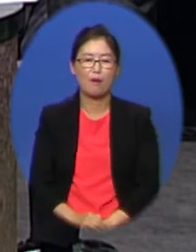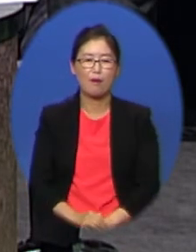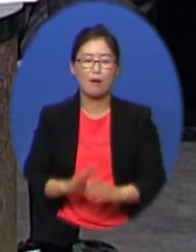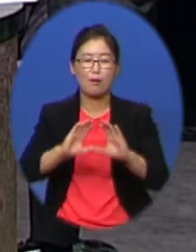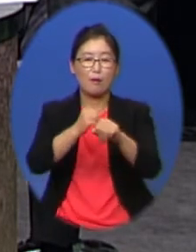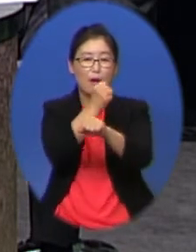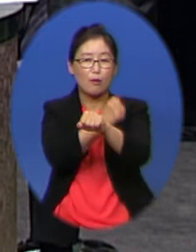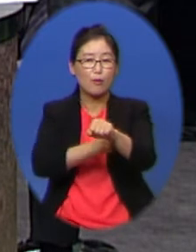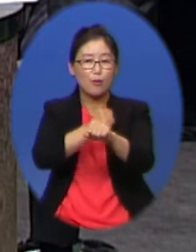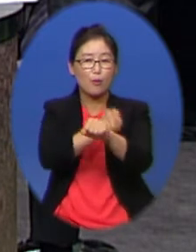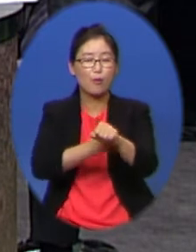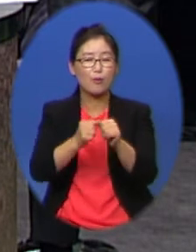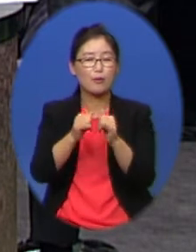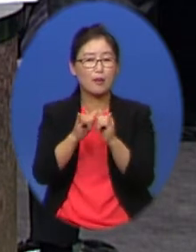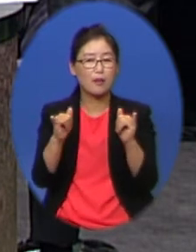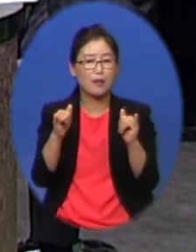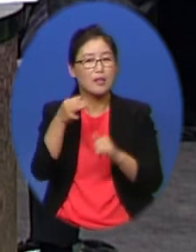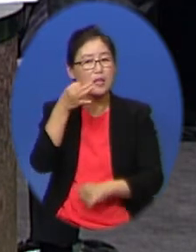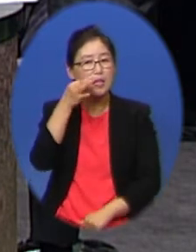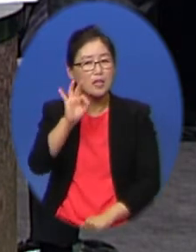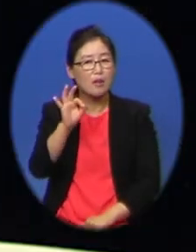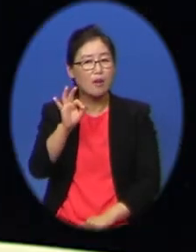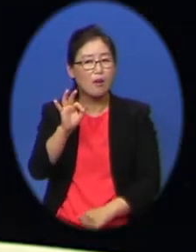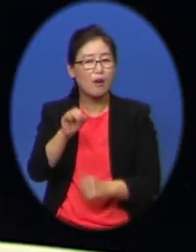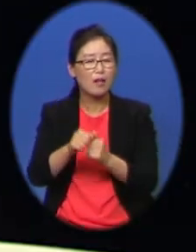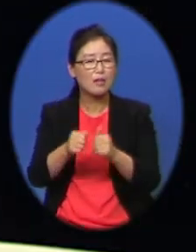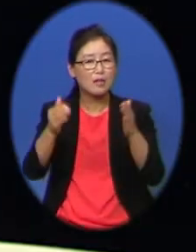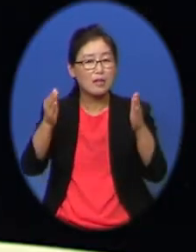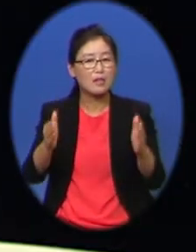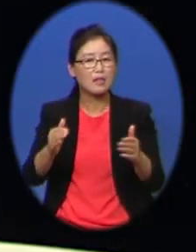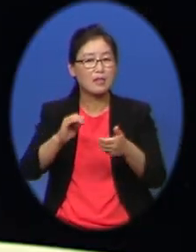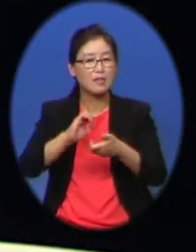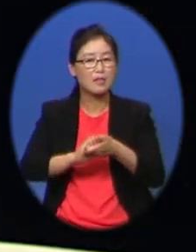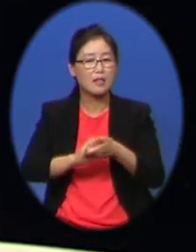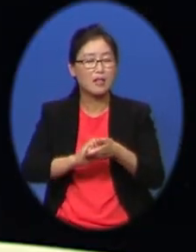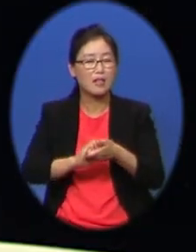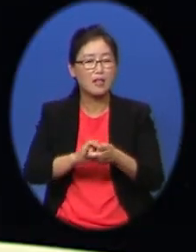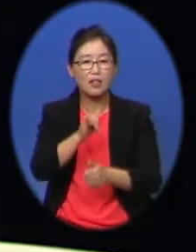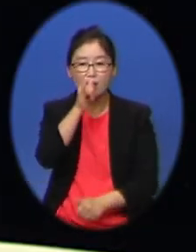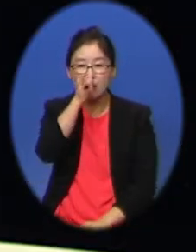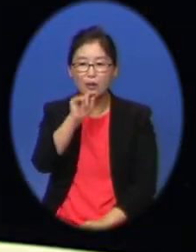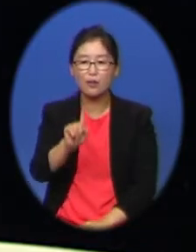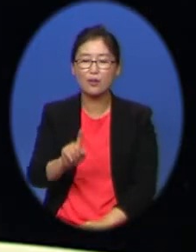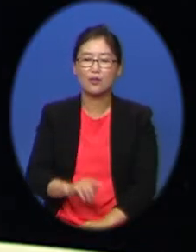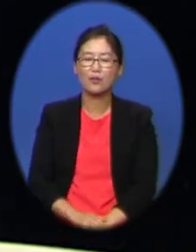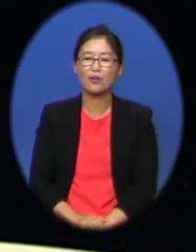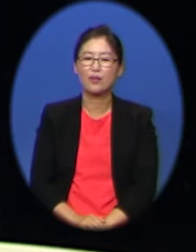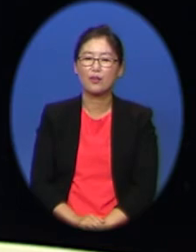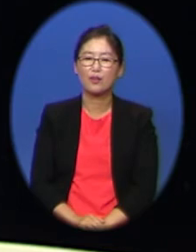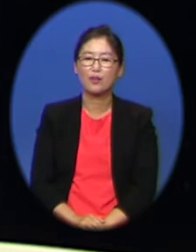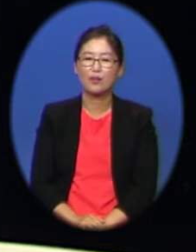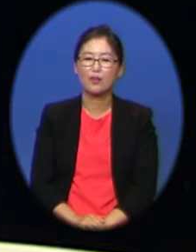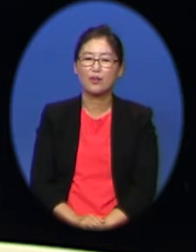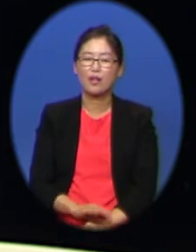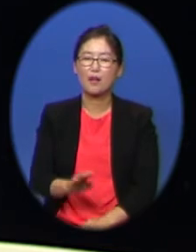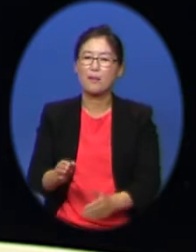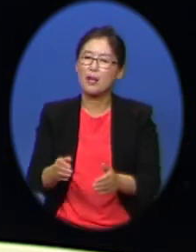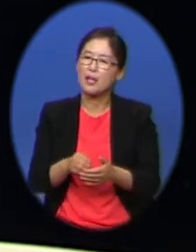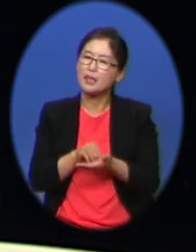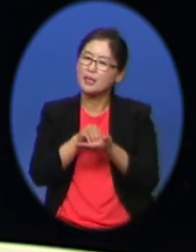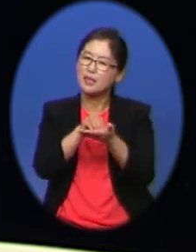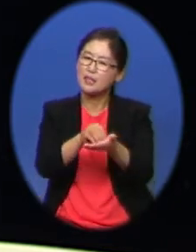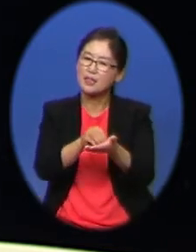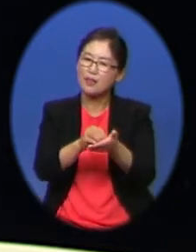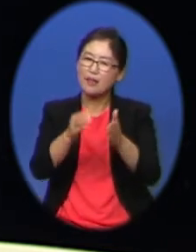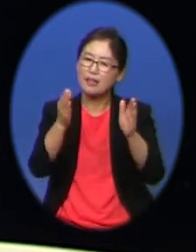국가유공자로 인정받을 수 있는 기간에 뭐 어떤 제한이 있는지 궁금하네요. 네, 제가 알기로 따로 신청 기한에 제한이